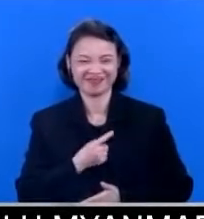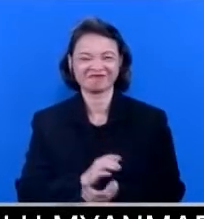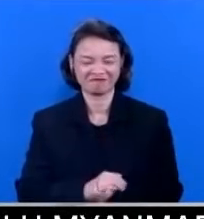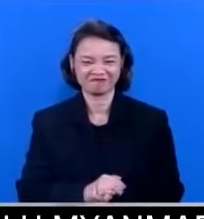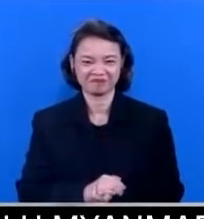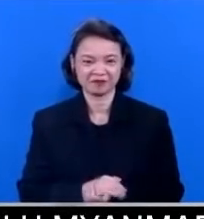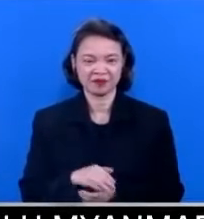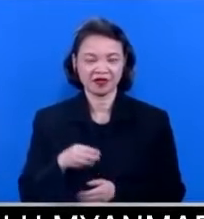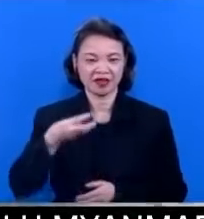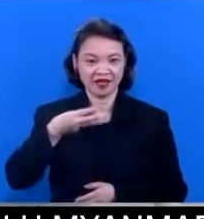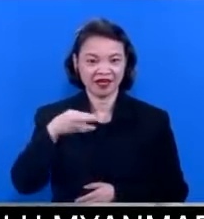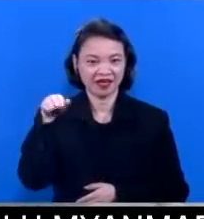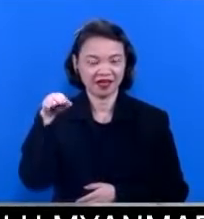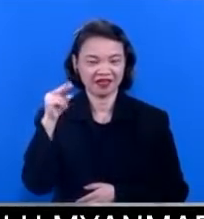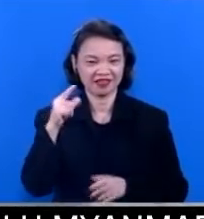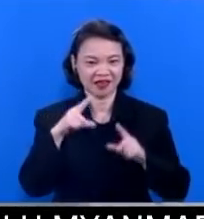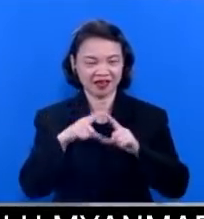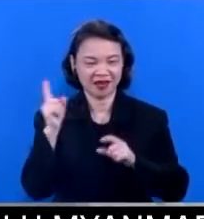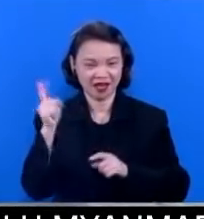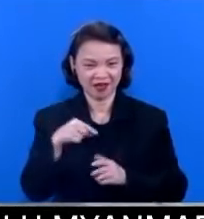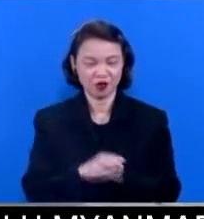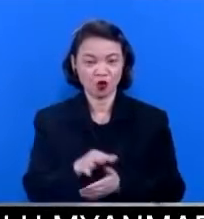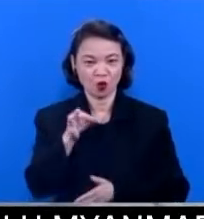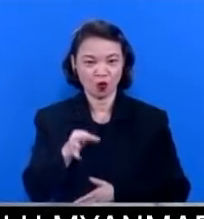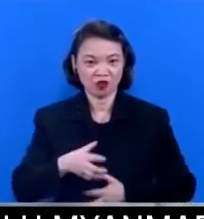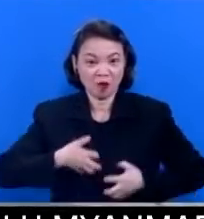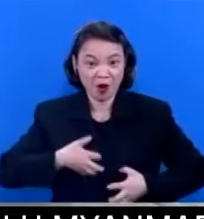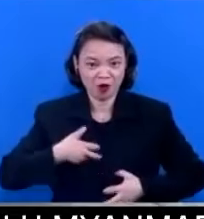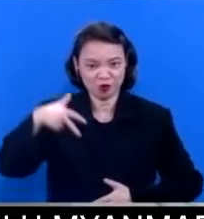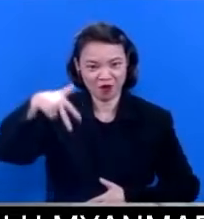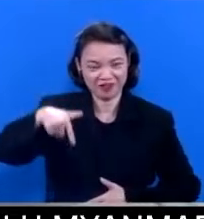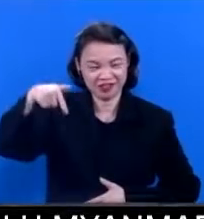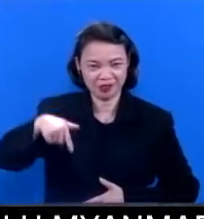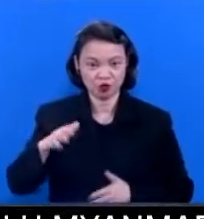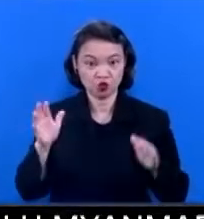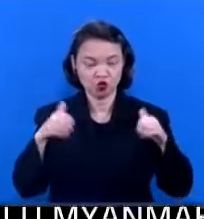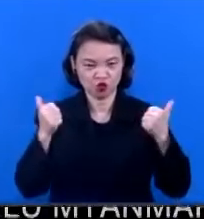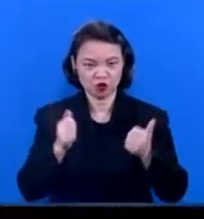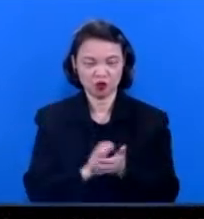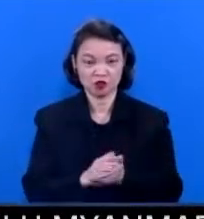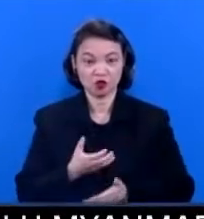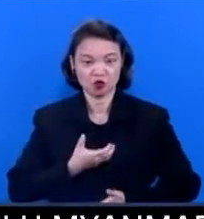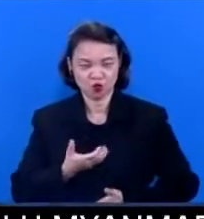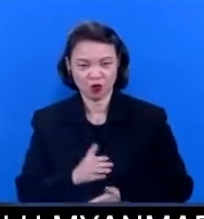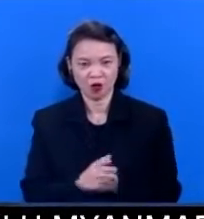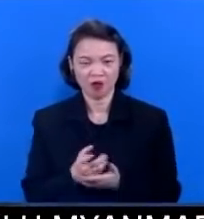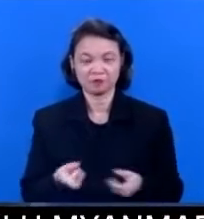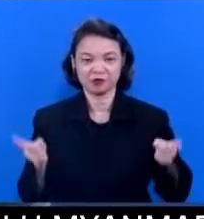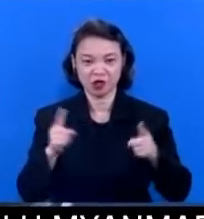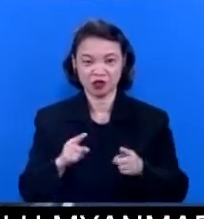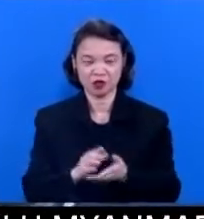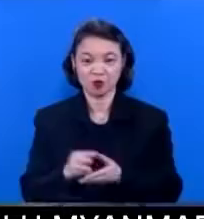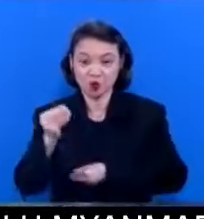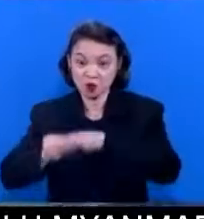Erza Sahareza, pemuda asal Kelurahan Bontoa, Maros, Sulawesi Selatan ini sukses membuat hobinya menjadi sebuah usaha.